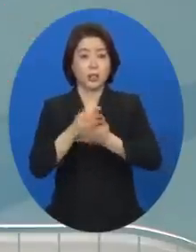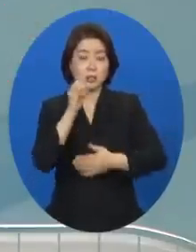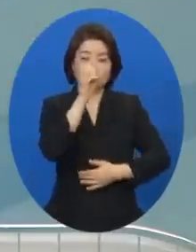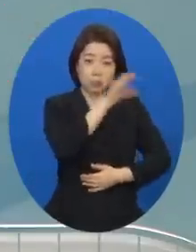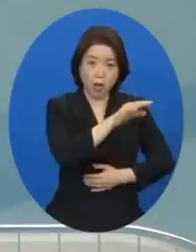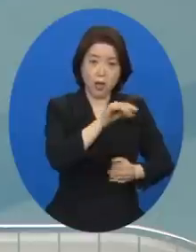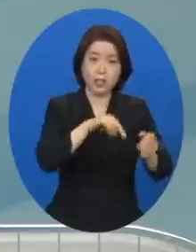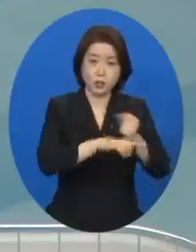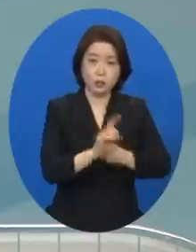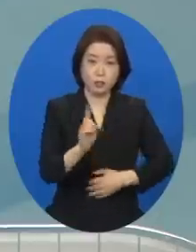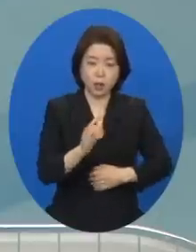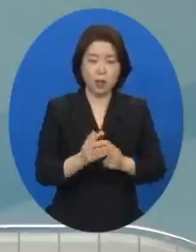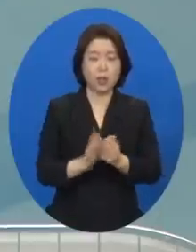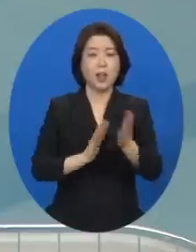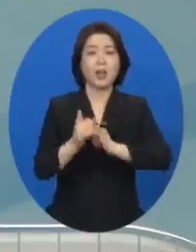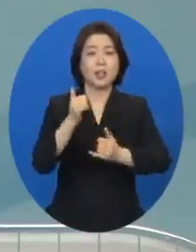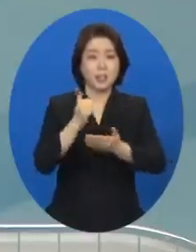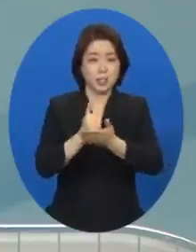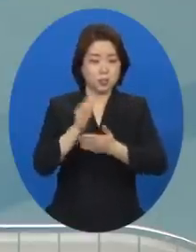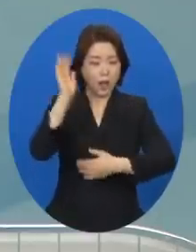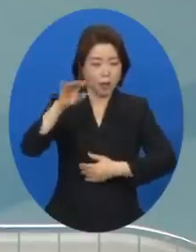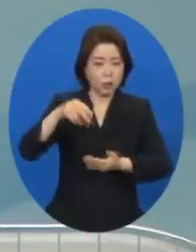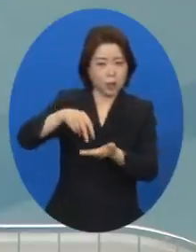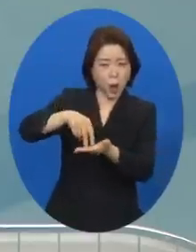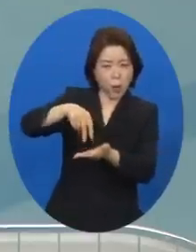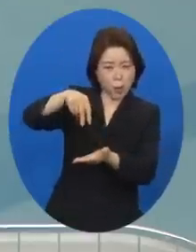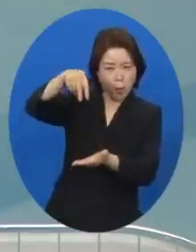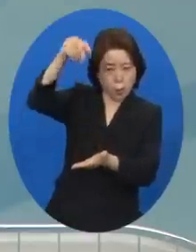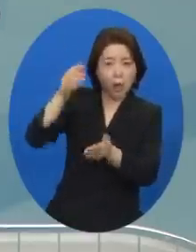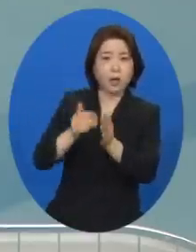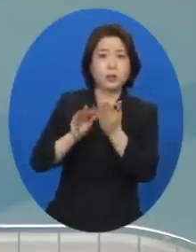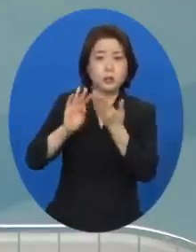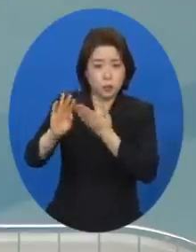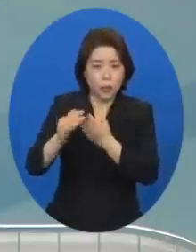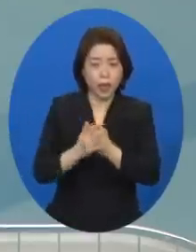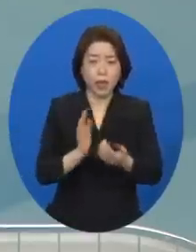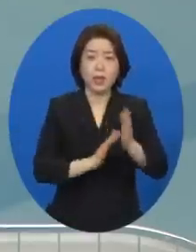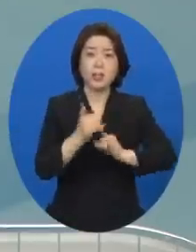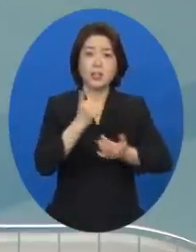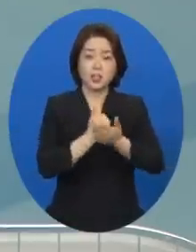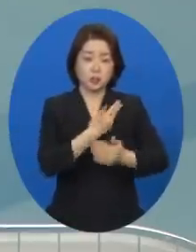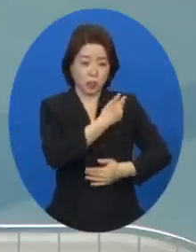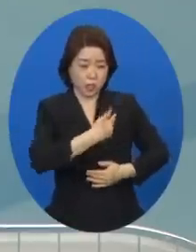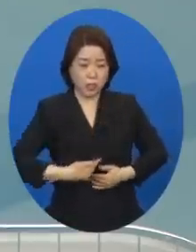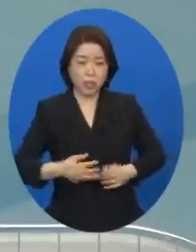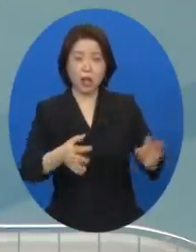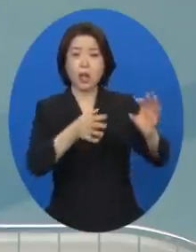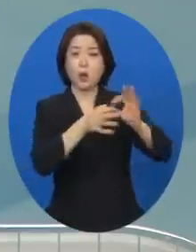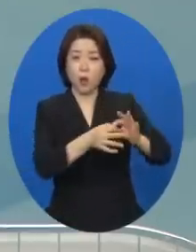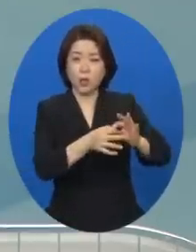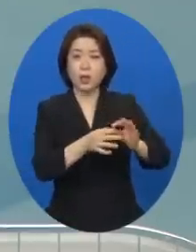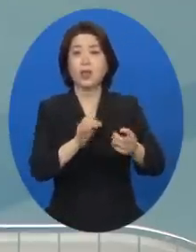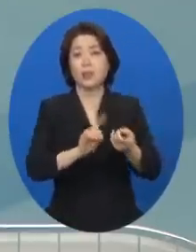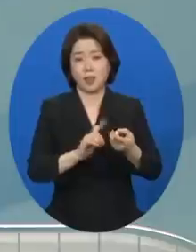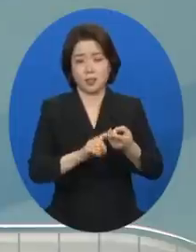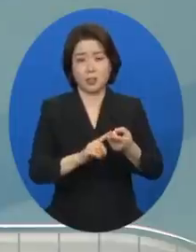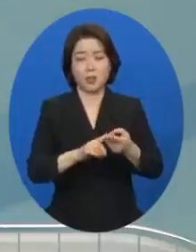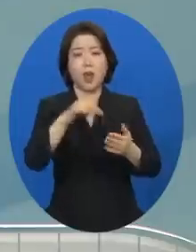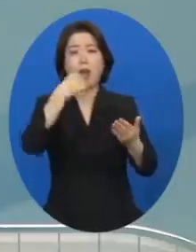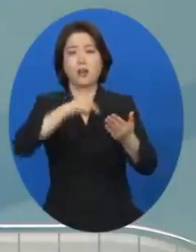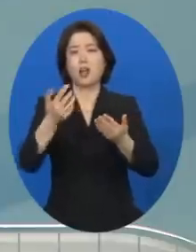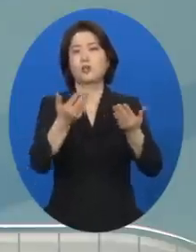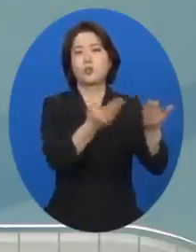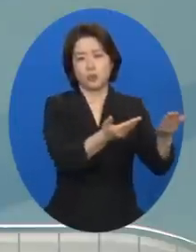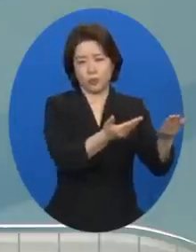것은 이제 예수님이 승천하시기 고 난 다음에 예수님과 제자들 관 의 관계에 대하여 가르치신